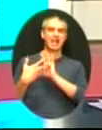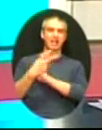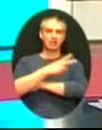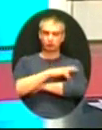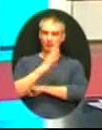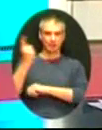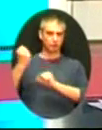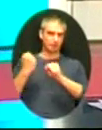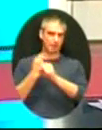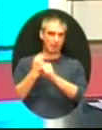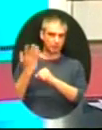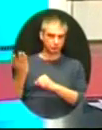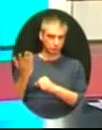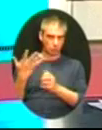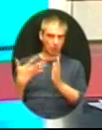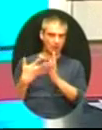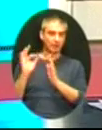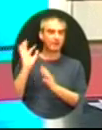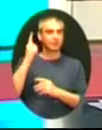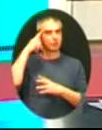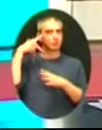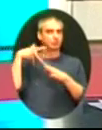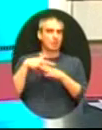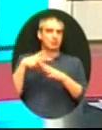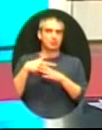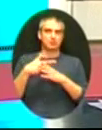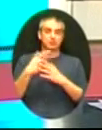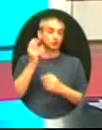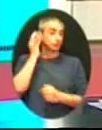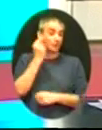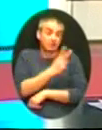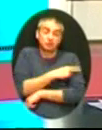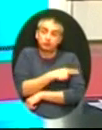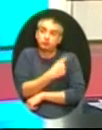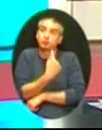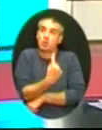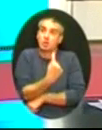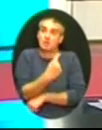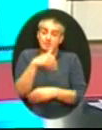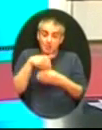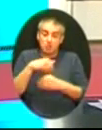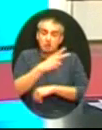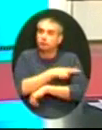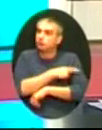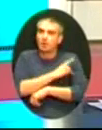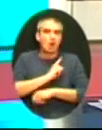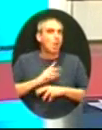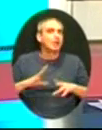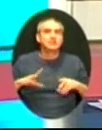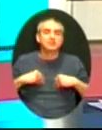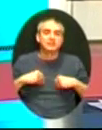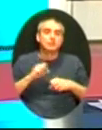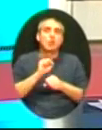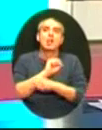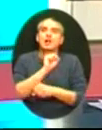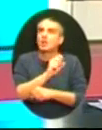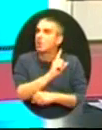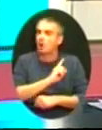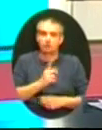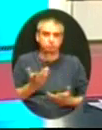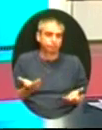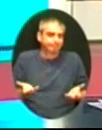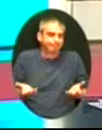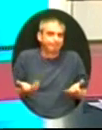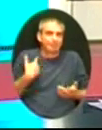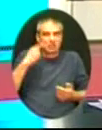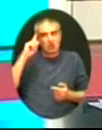חקירה. יש גם משהו מאוד מטריד בעצם העובדה ששוטרות במשטרת ישראל לא הסכימו להתלונן, אז